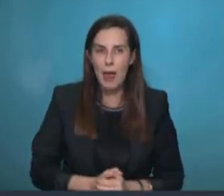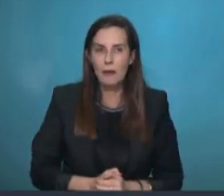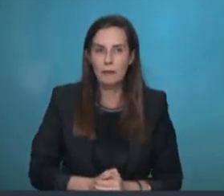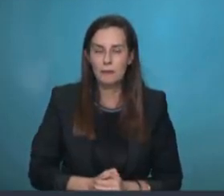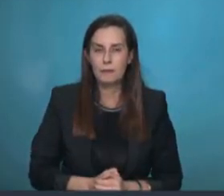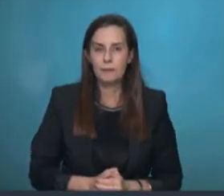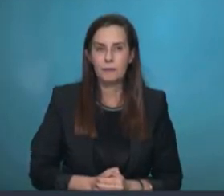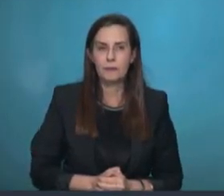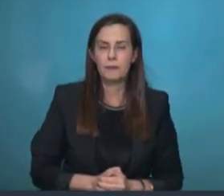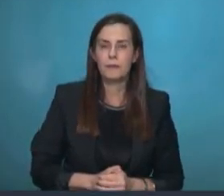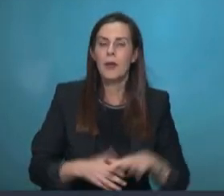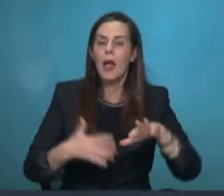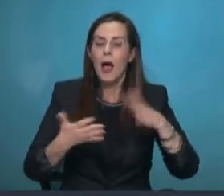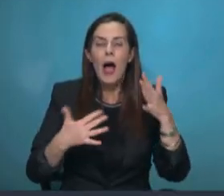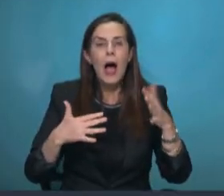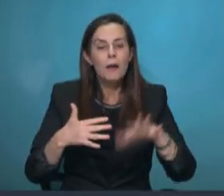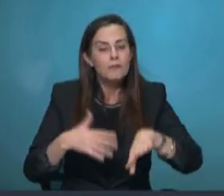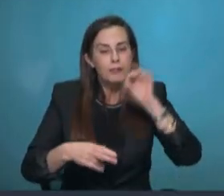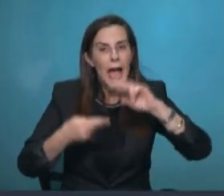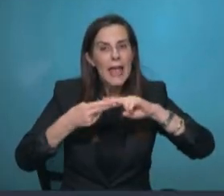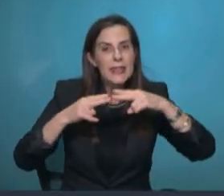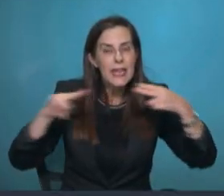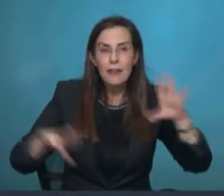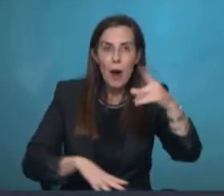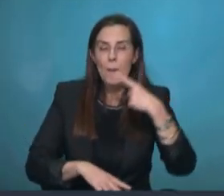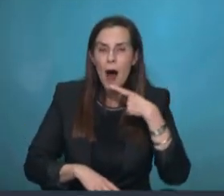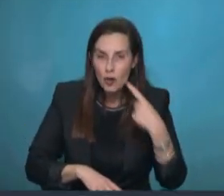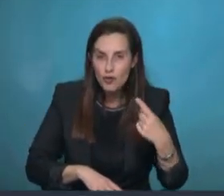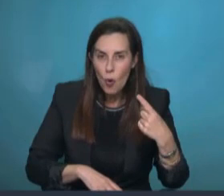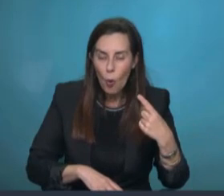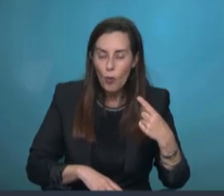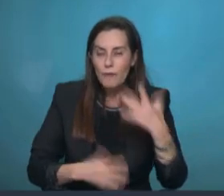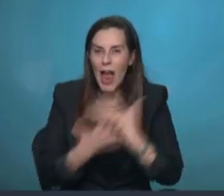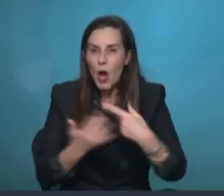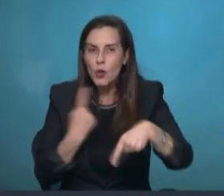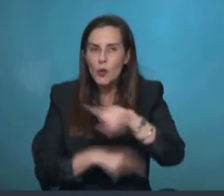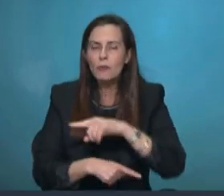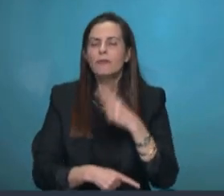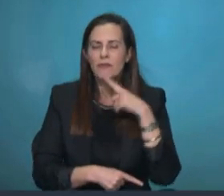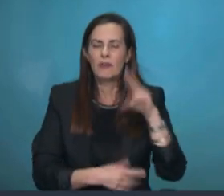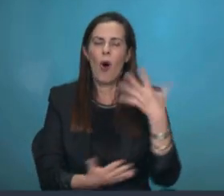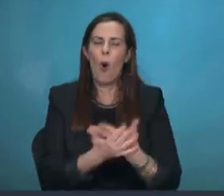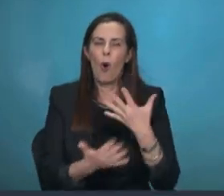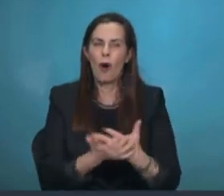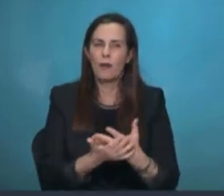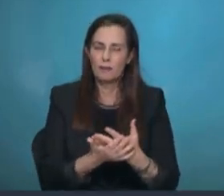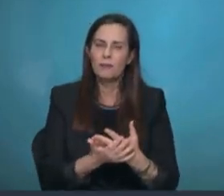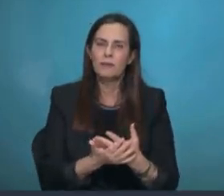ממצאי ה-DNA יחד עם הגרסה שמסר הוא ומסרו אחרים מבססים נגדו ראיות שכפי הנראה